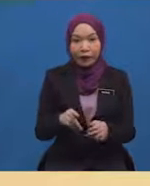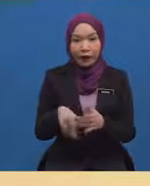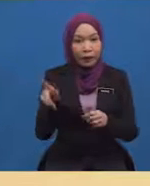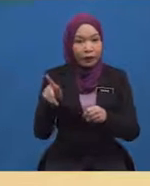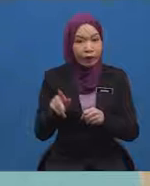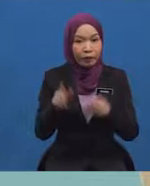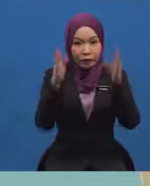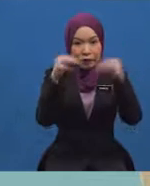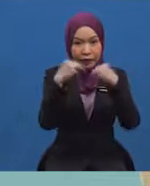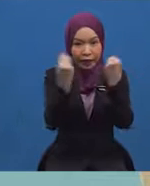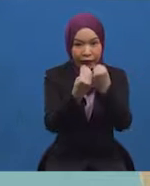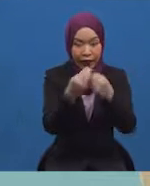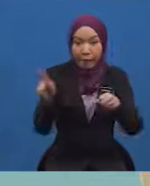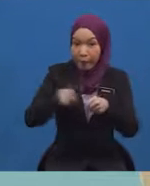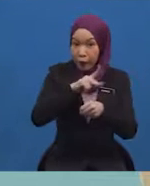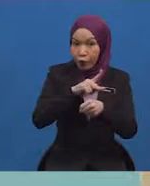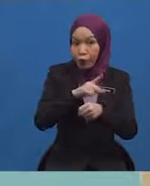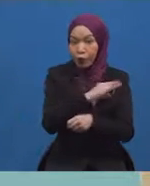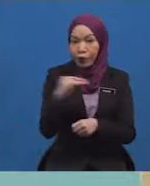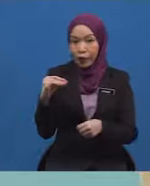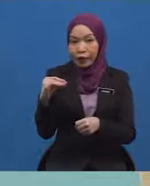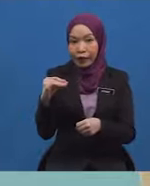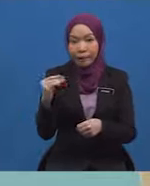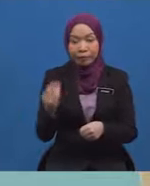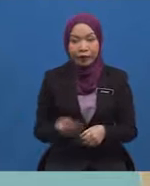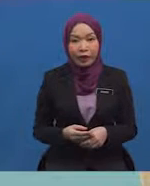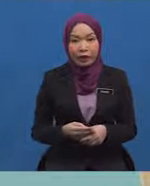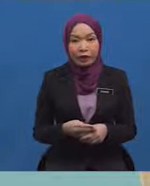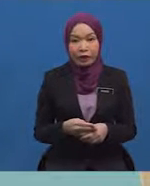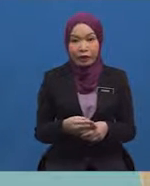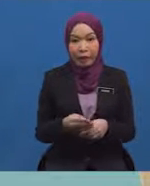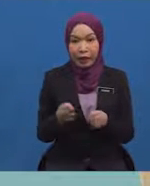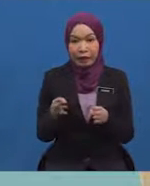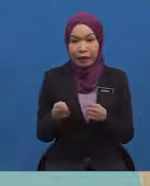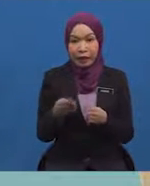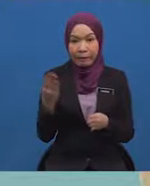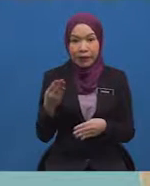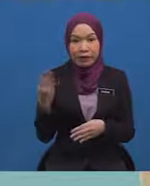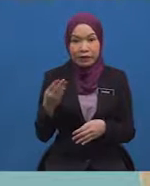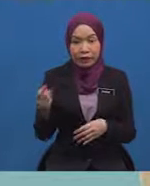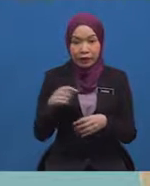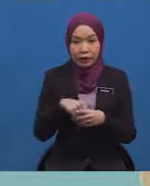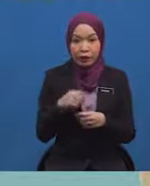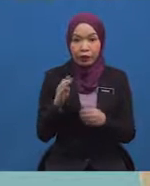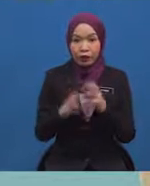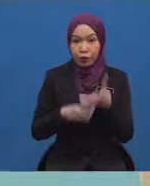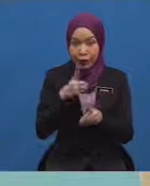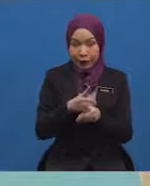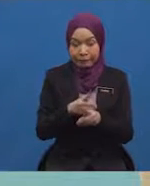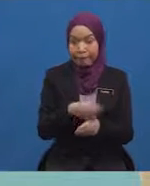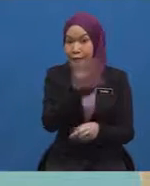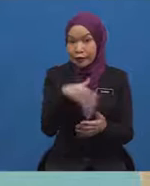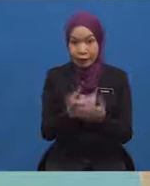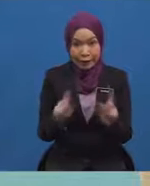dunia. Seperti biasa, cikgu harap anda sudah pun bersedia dengan buku nota, buku teks